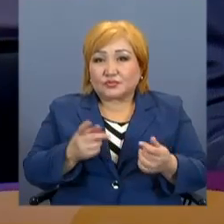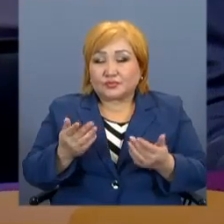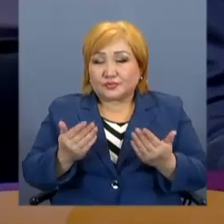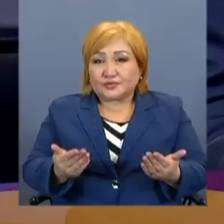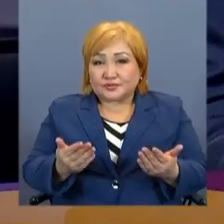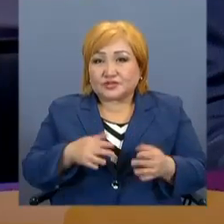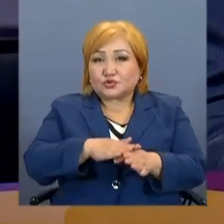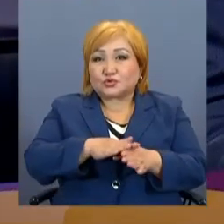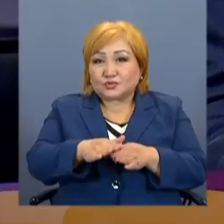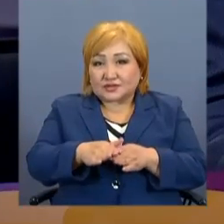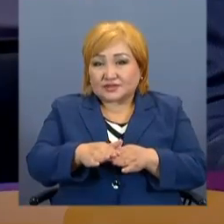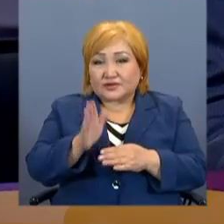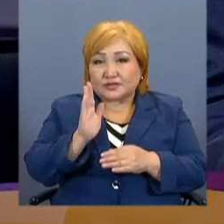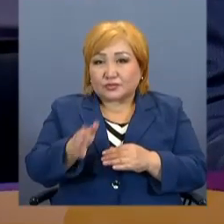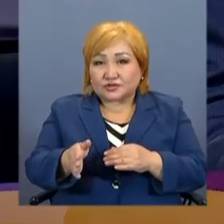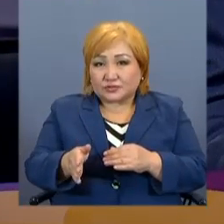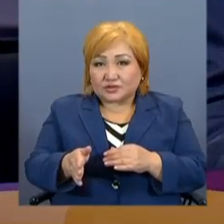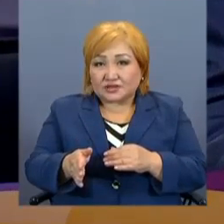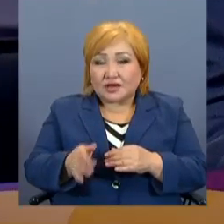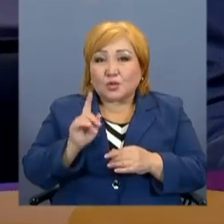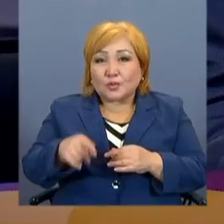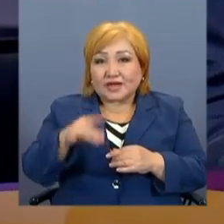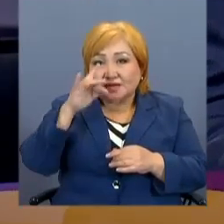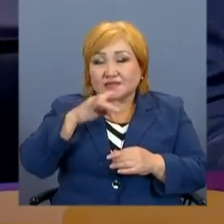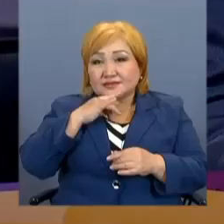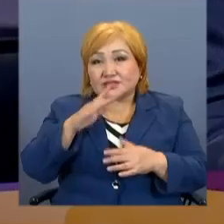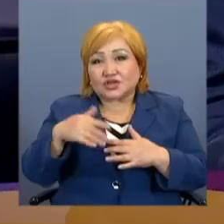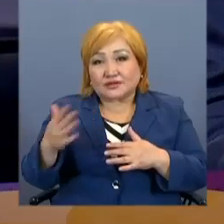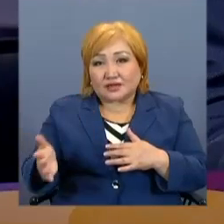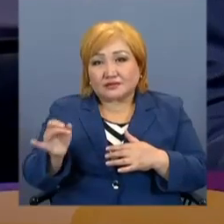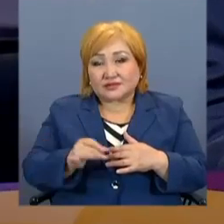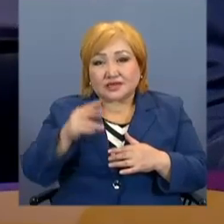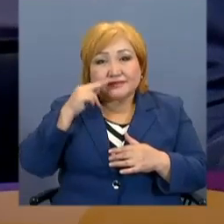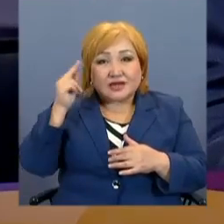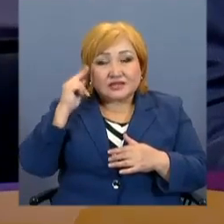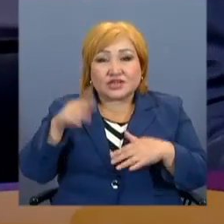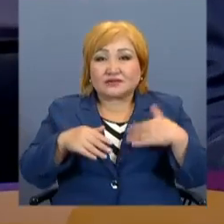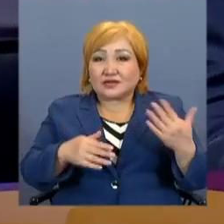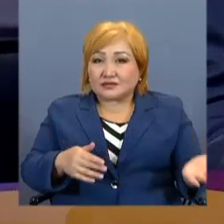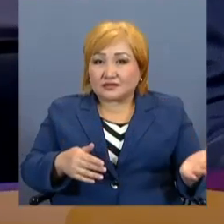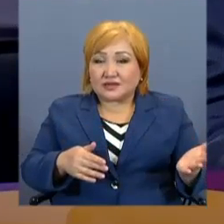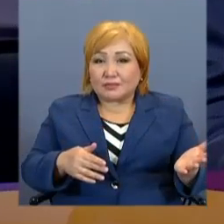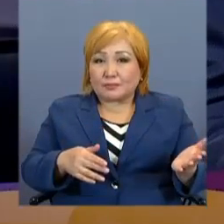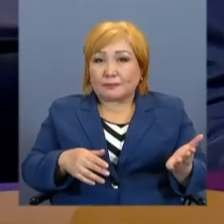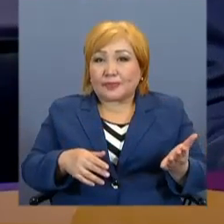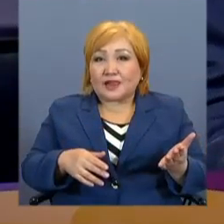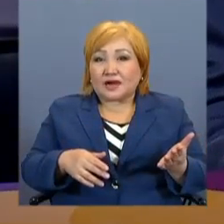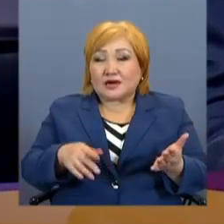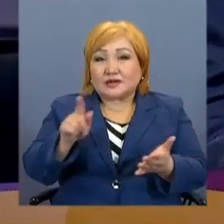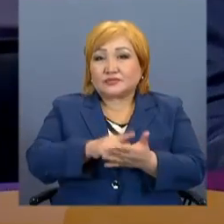отырады. Оны жаңағы Қазақстан жағынан да, Қытай жағынан да паритет түрде жаңағы тасымал